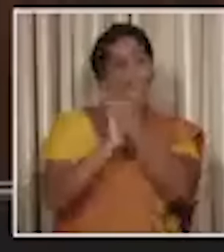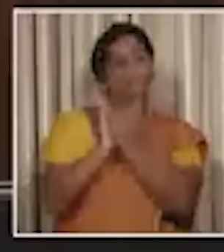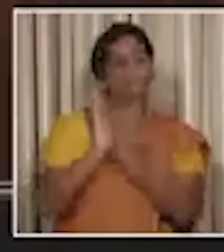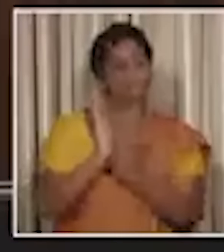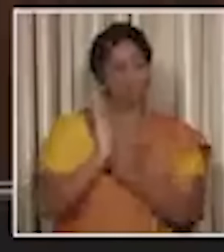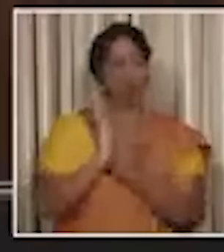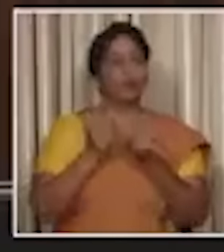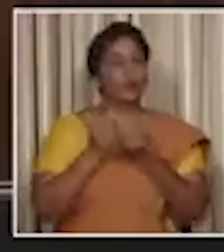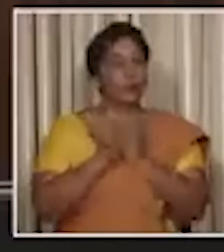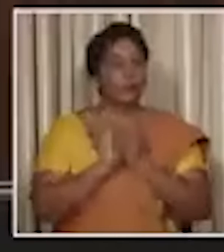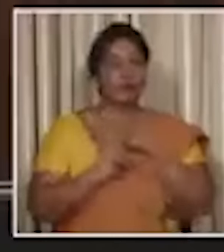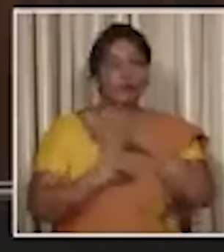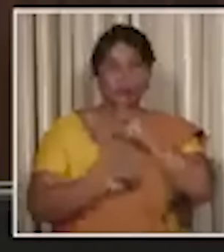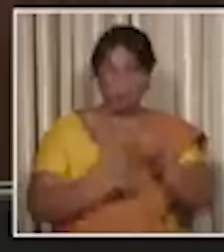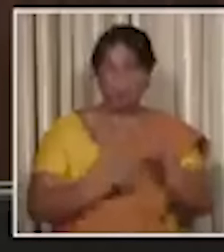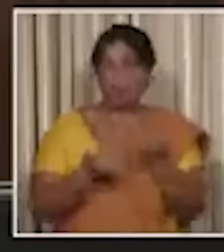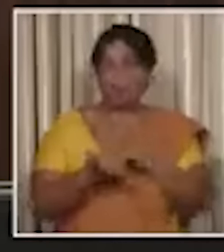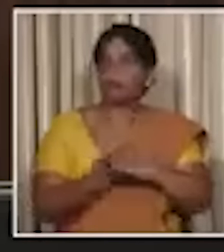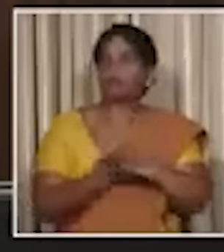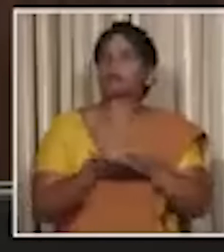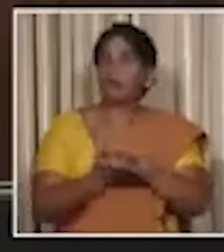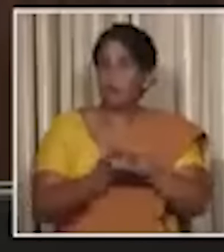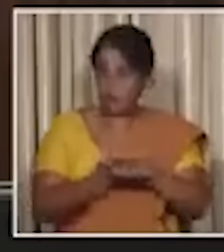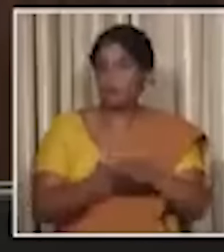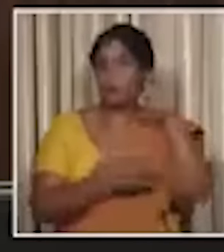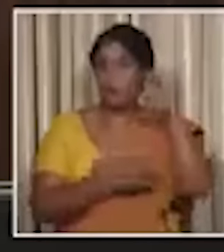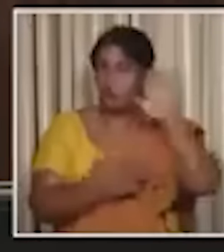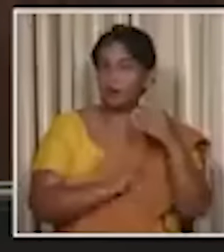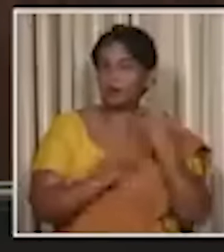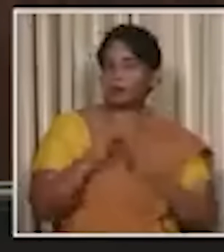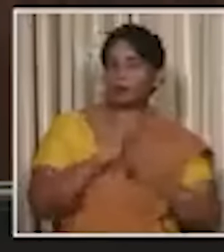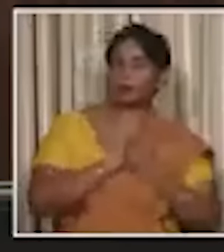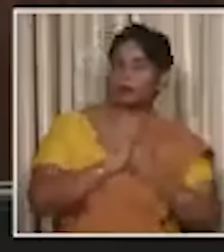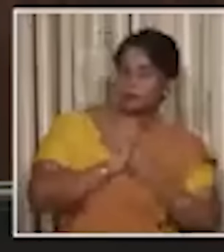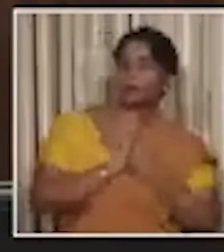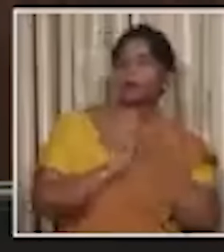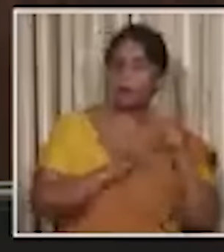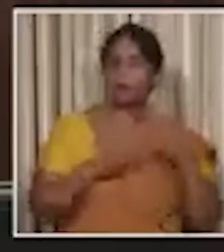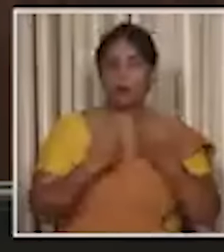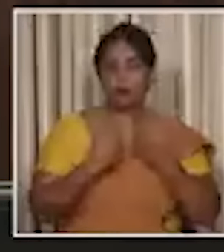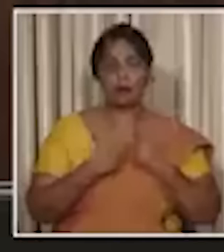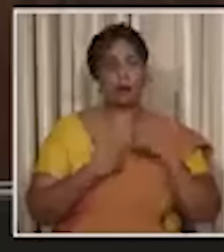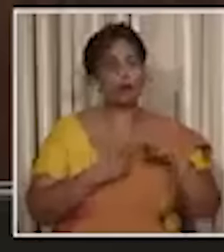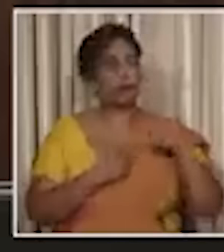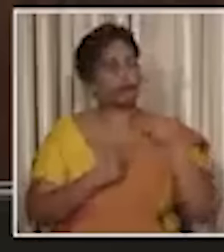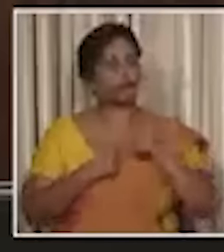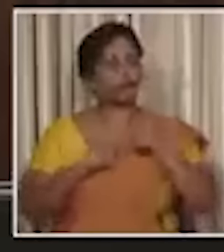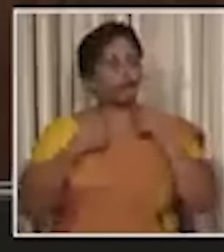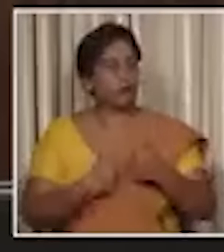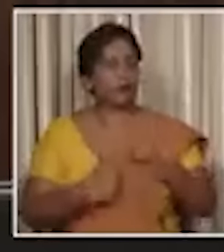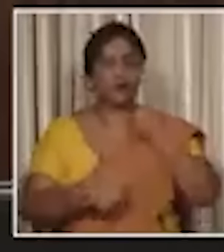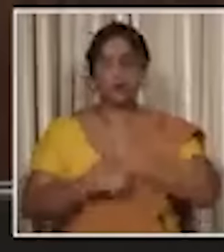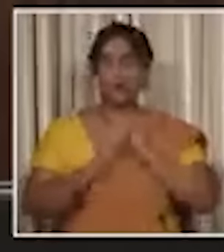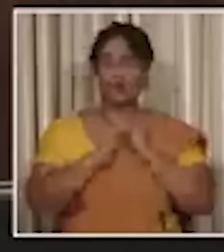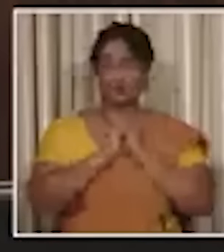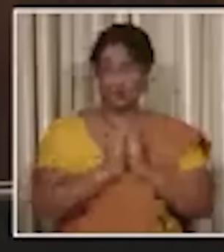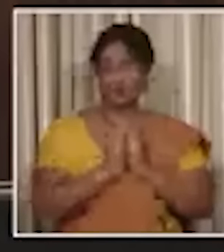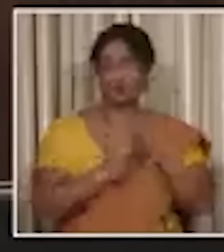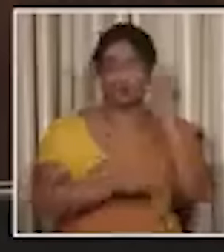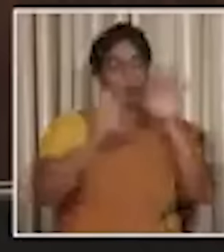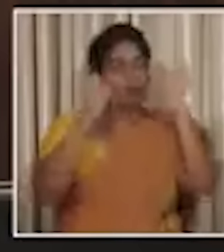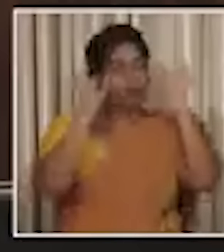අපි විසින් ඉදිරිපත් කරන ප්‍රතිසංස්කරණ වලට ඔවුන්ගේ තියෙන පක්ෂපාතීත්වය අපිට ශක්තිමත් යහපත් රාජ්‍ය සේවකකින් තොරව